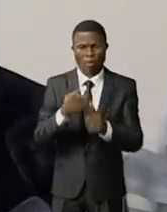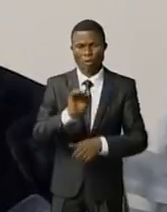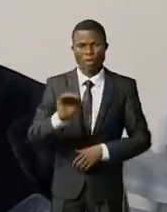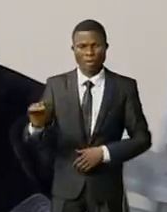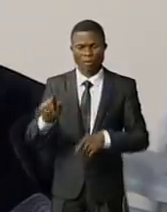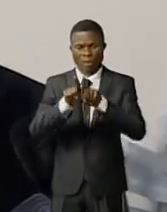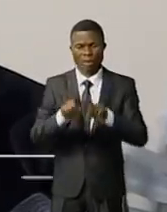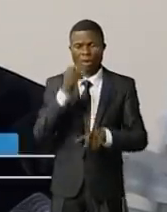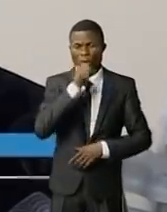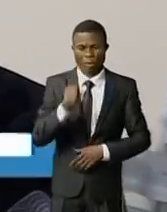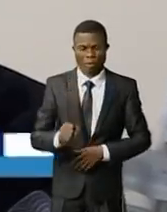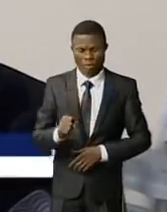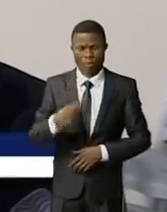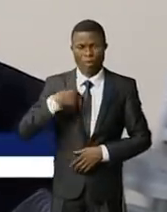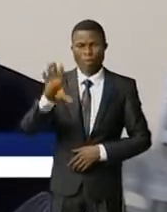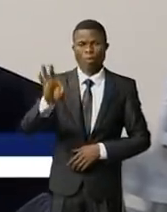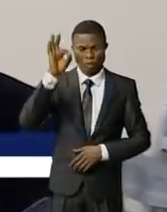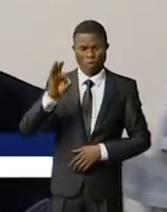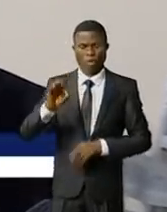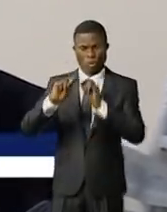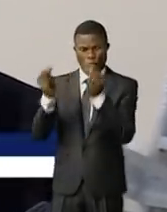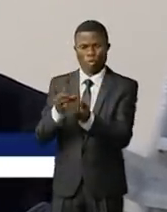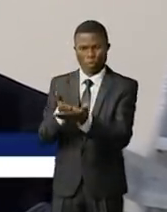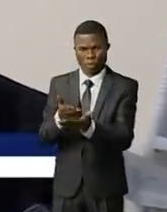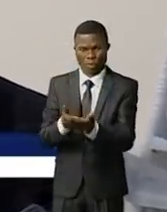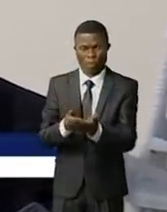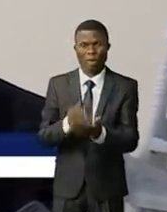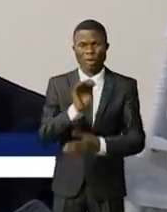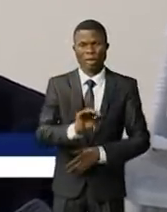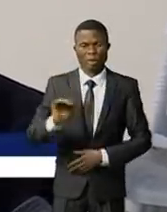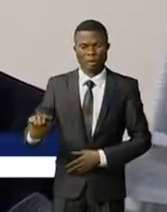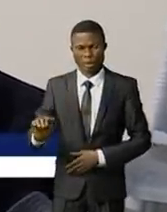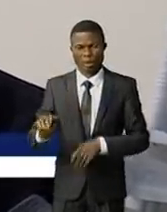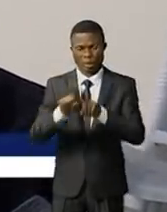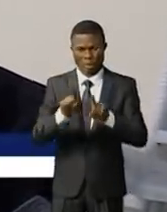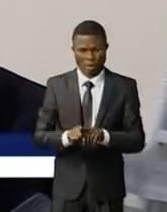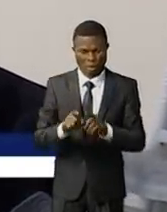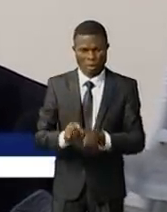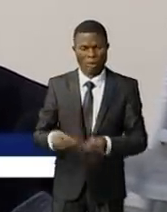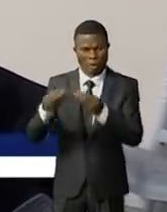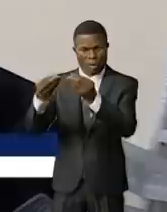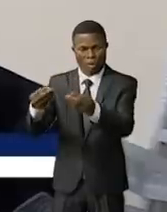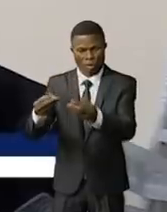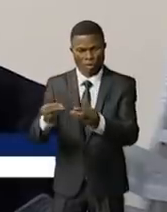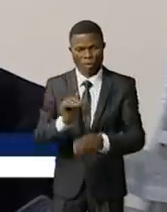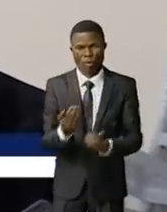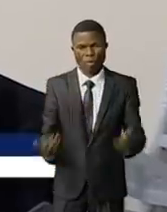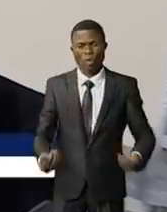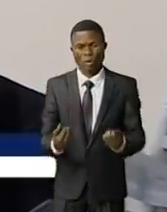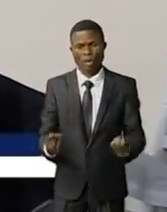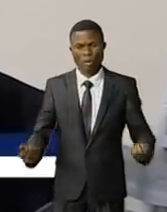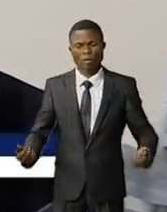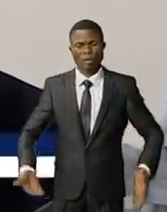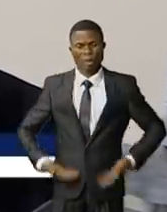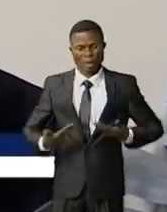vieillards. C'est là que j'ai ciblé ce domaine-là. Les enfants, que je puisse leur apporter quand même la joie. Je sais